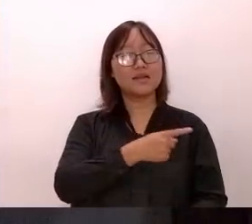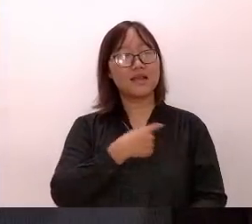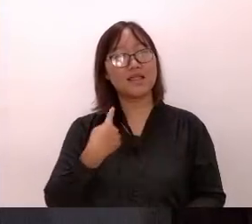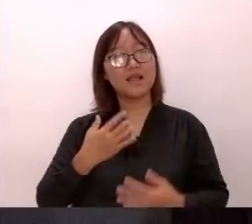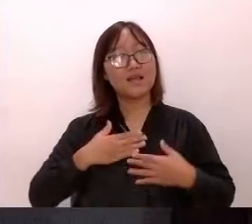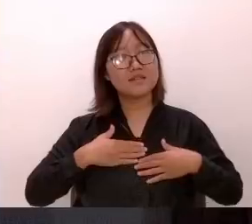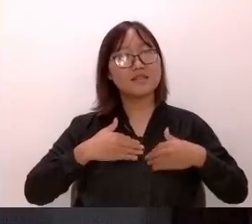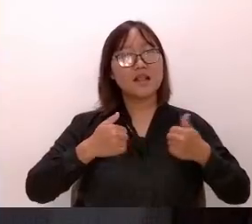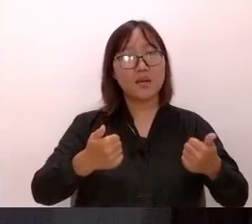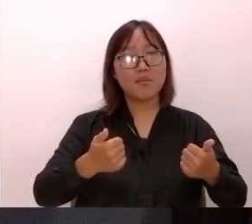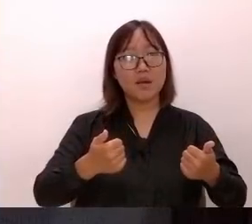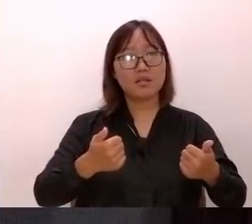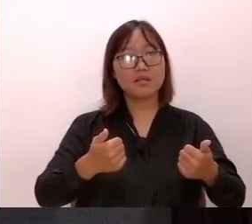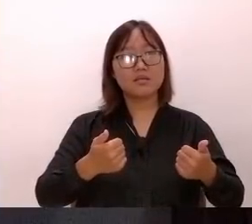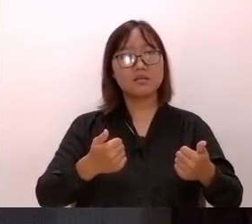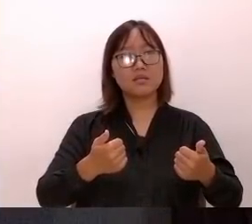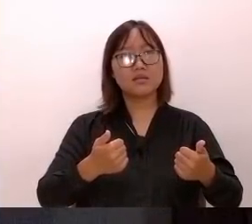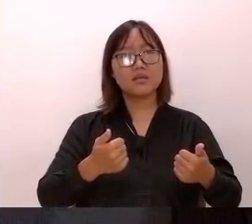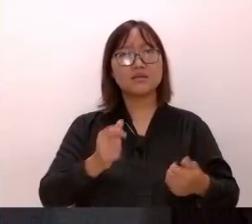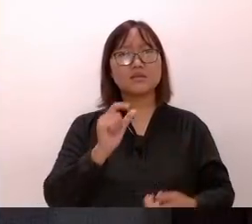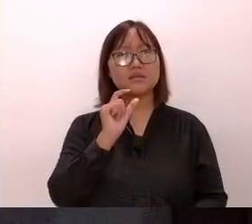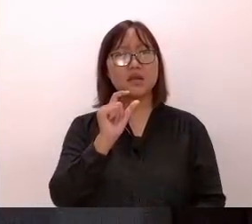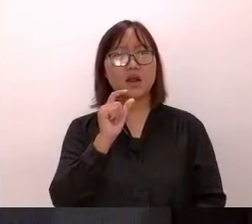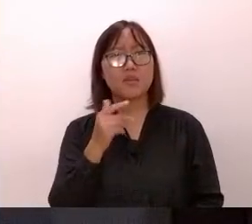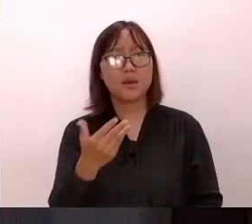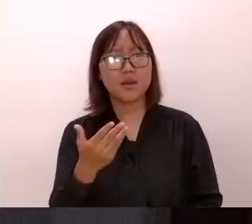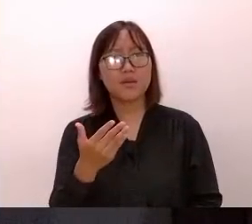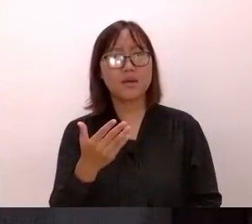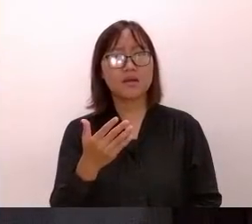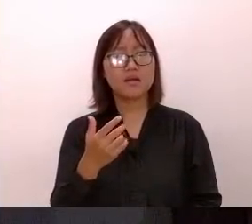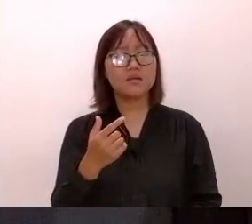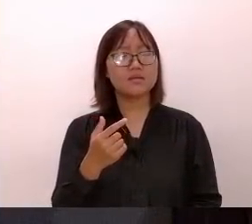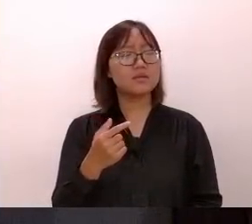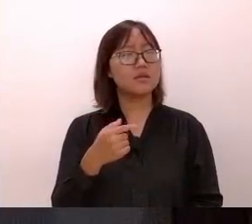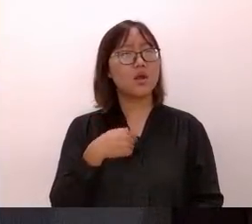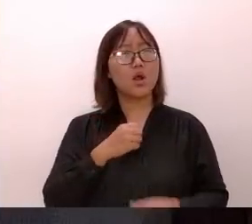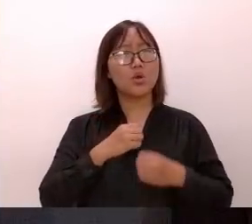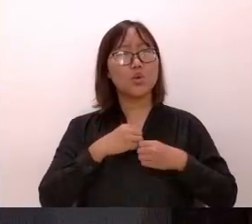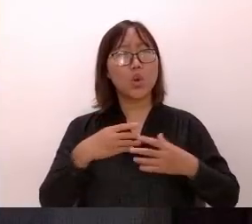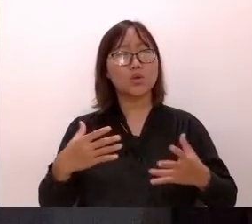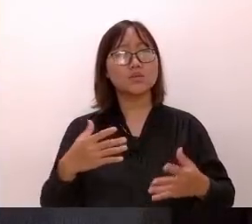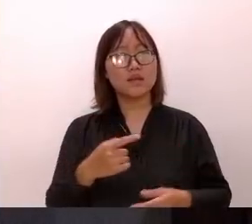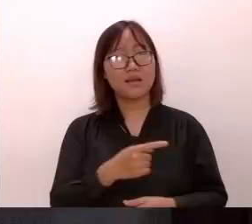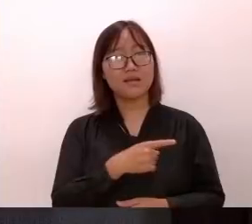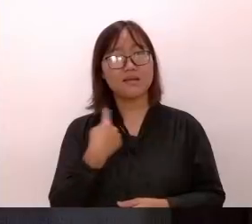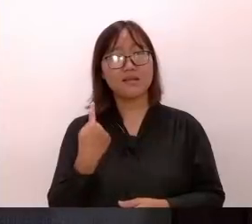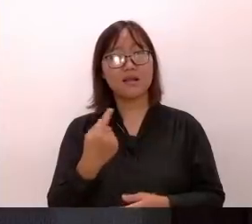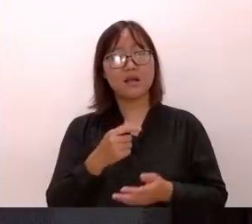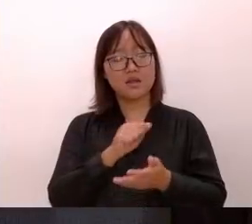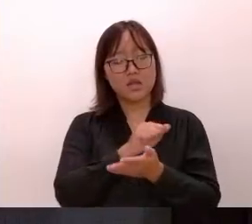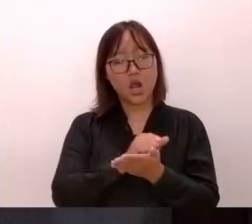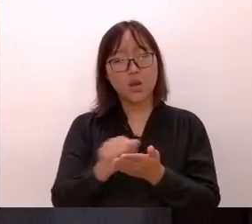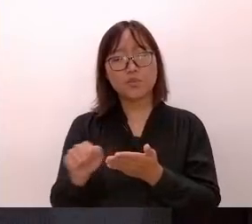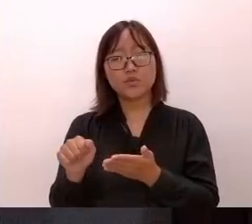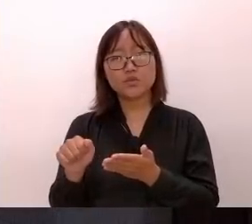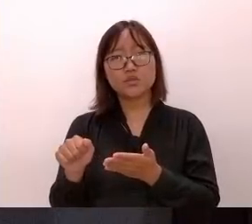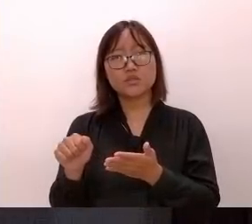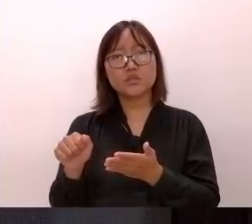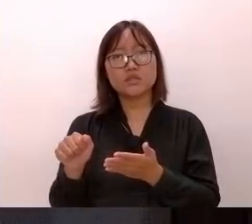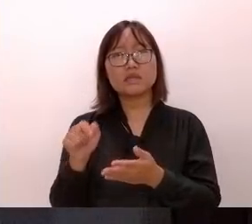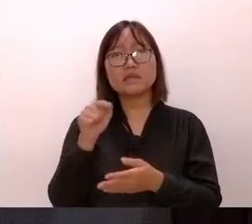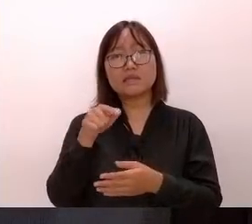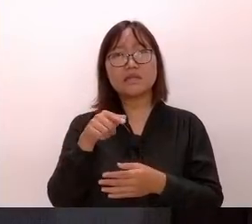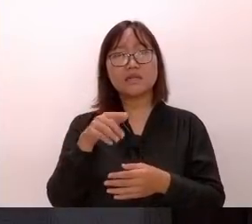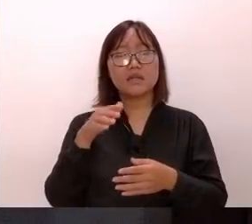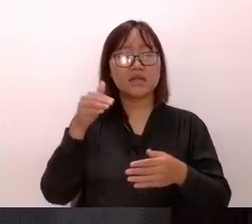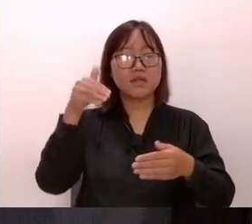mengampuni dosa kita melalui sakramen Pengampunan Dosa di dalam buku